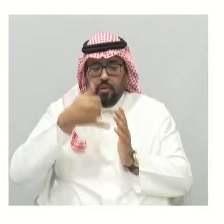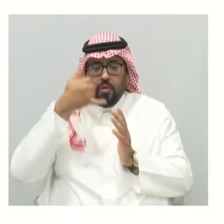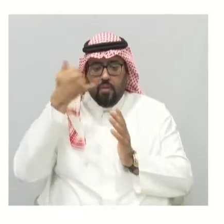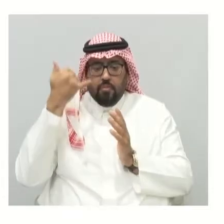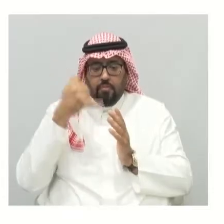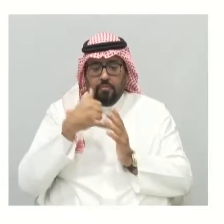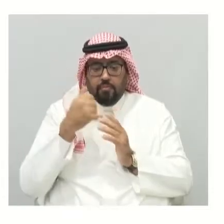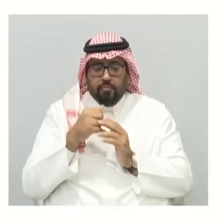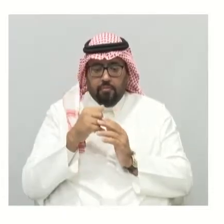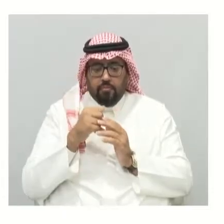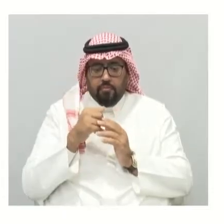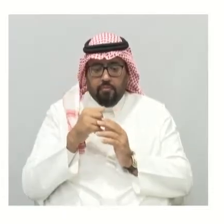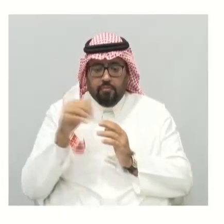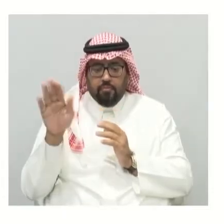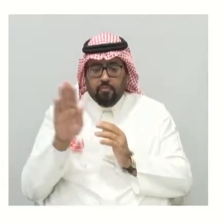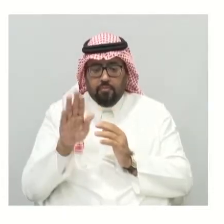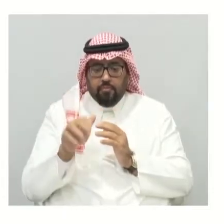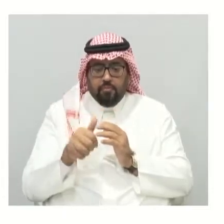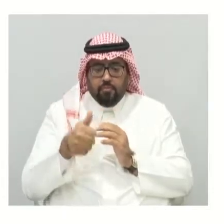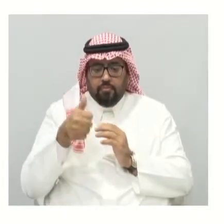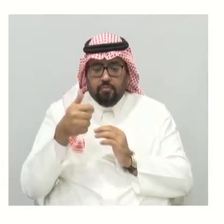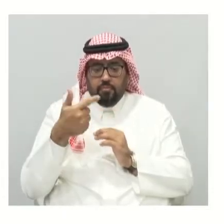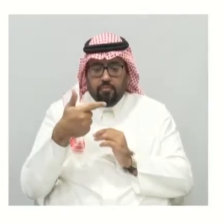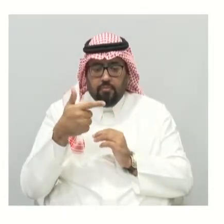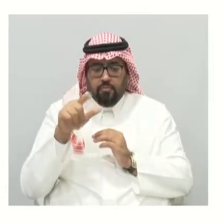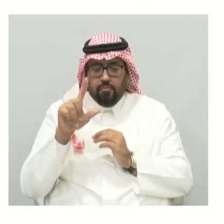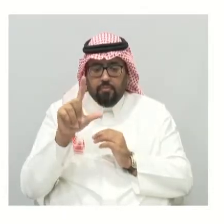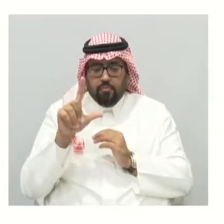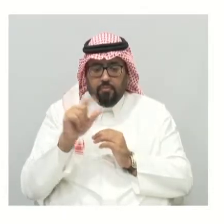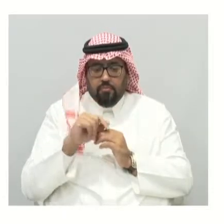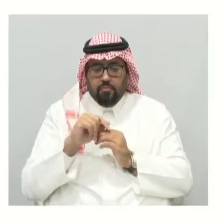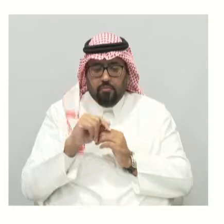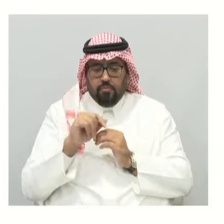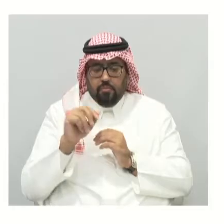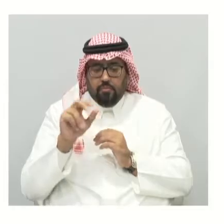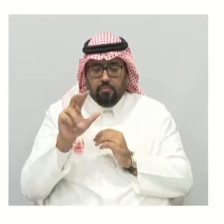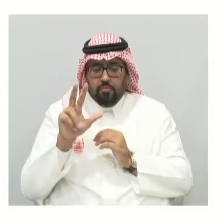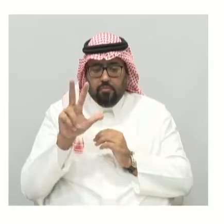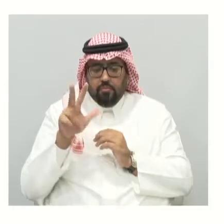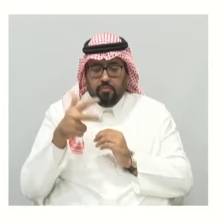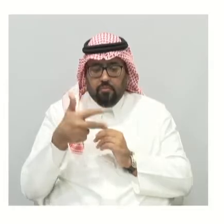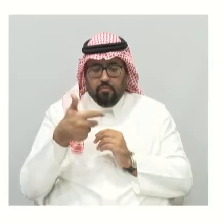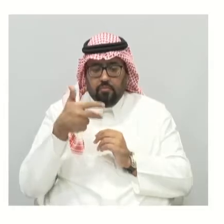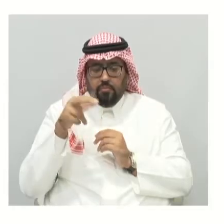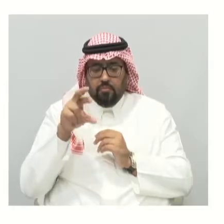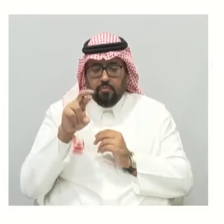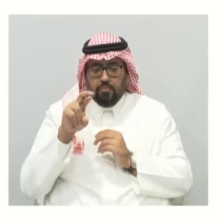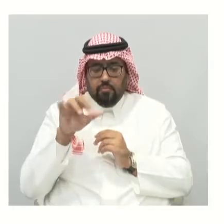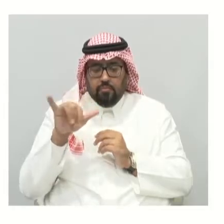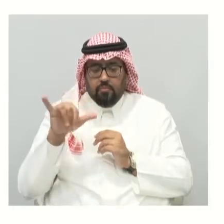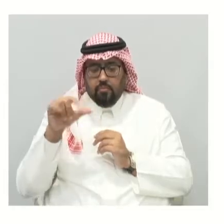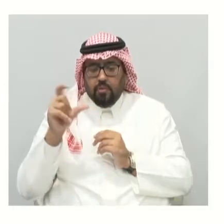عباره عن سائل الغاز ينتشر هذه الكلمه التي